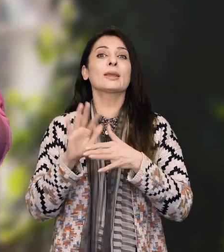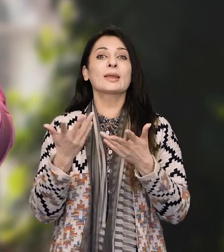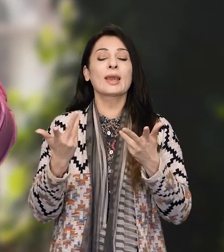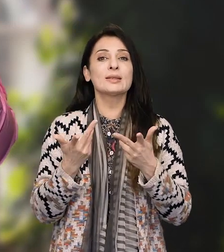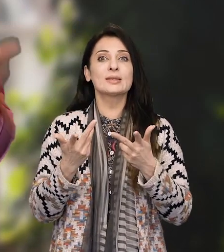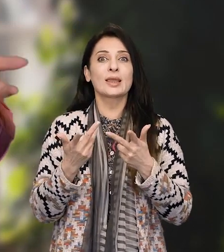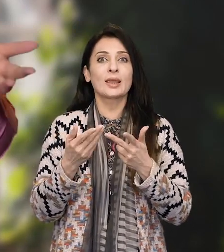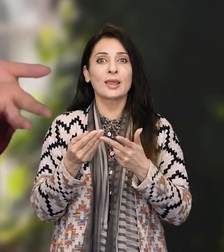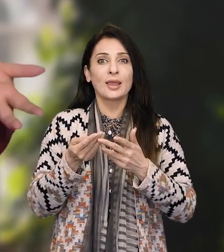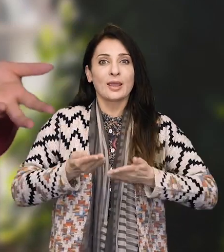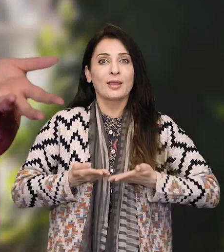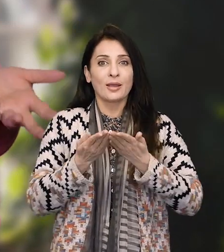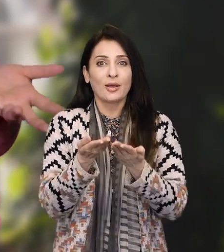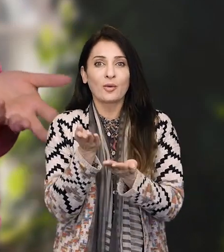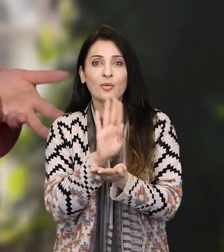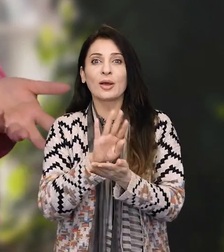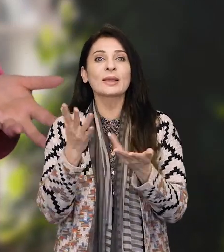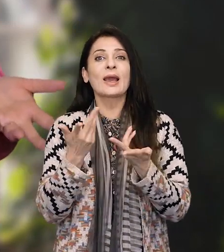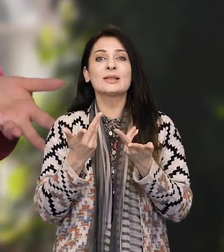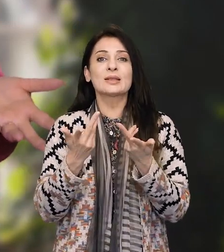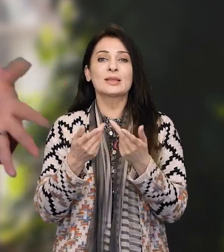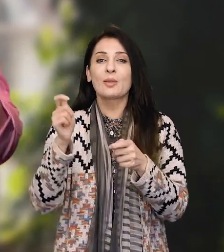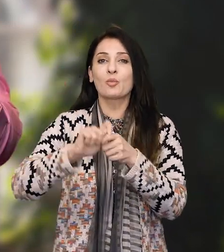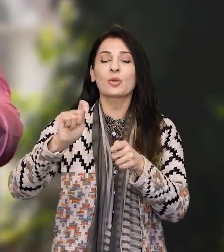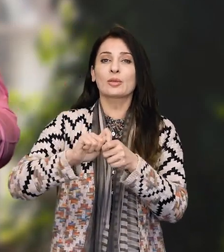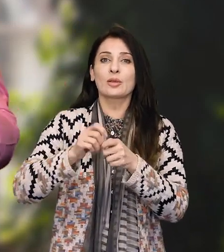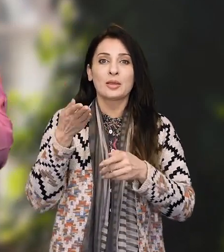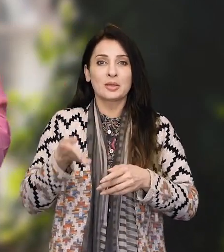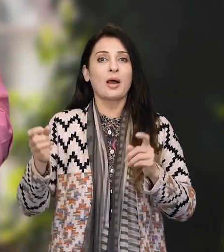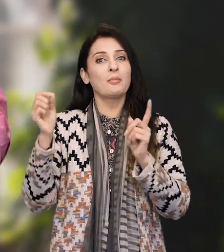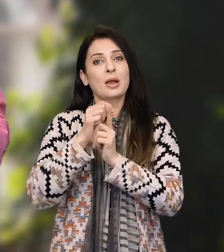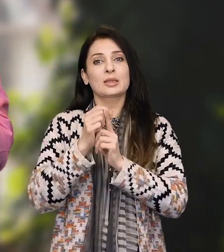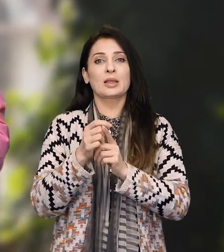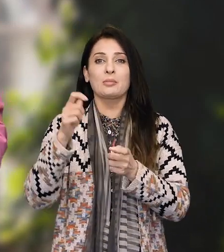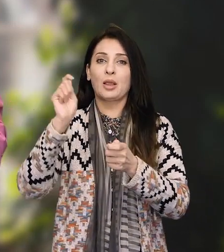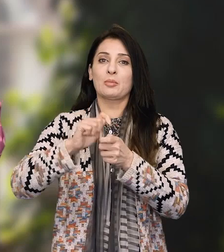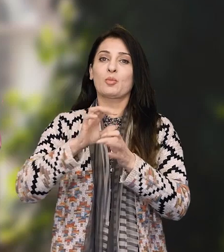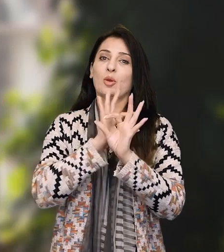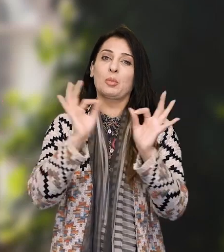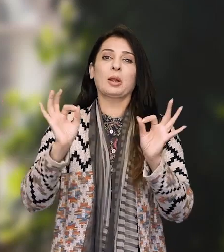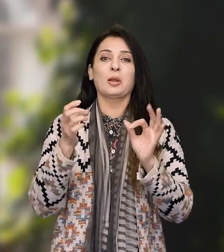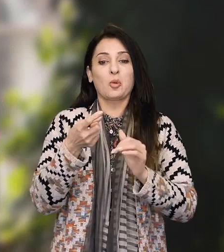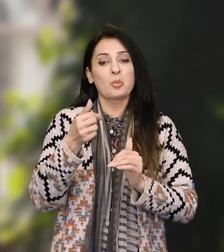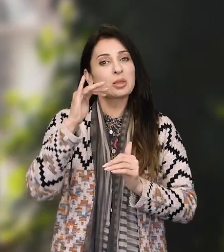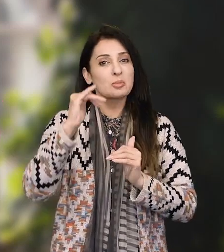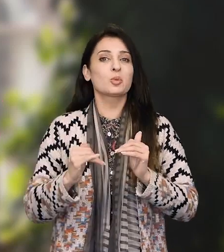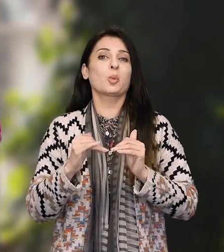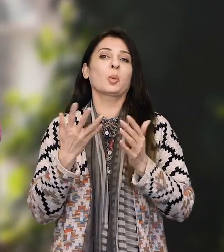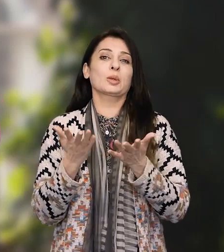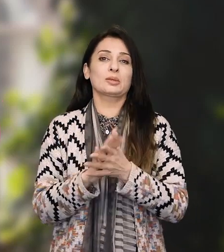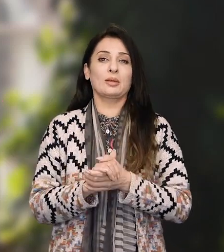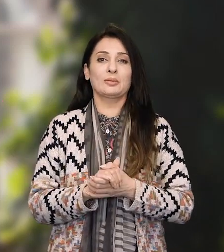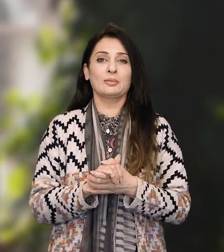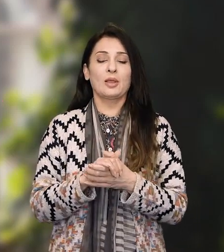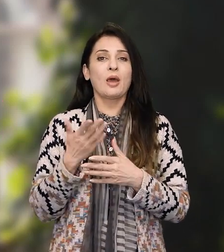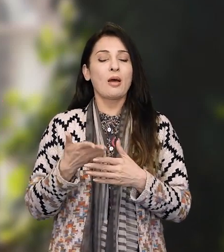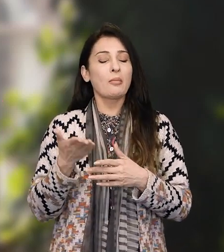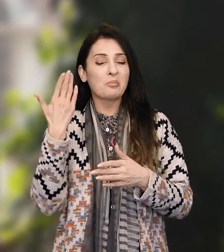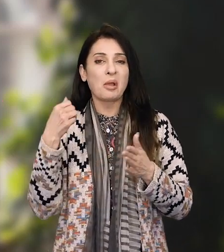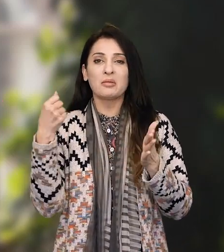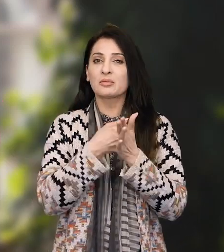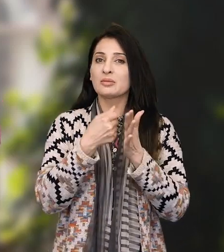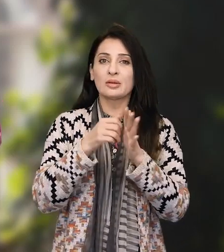you know, an Italian style pizza oven could be made in Pakistan, but much cheaper. तो अभी तक किसी ने ट्राई नहीं किया